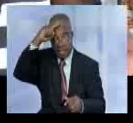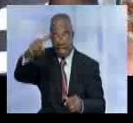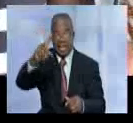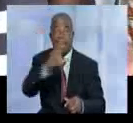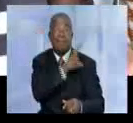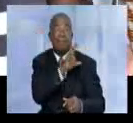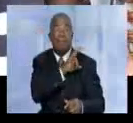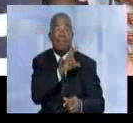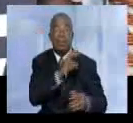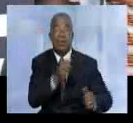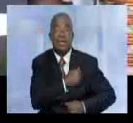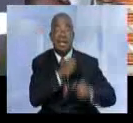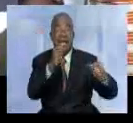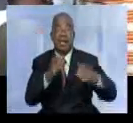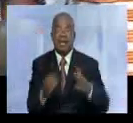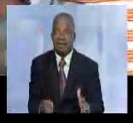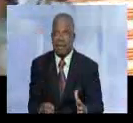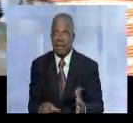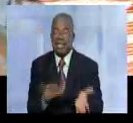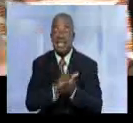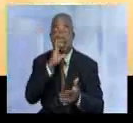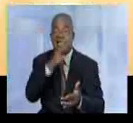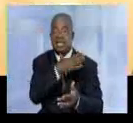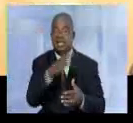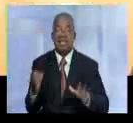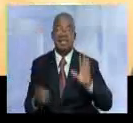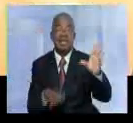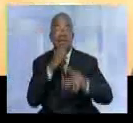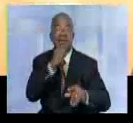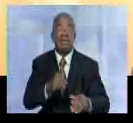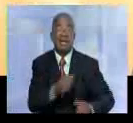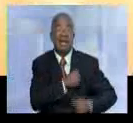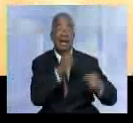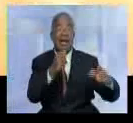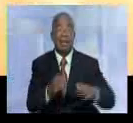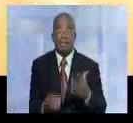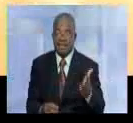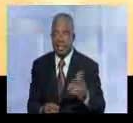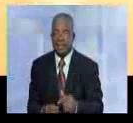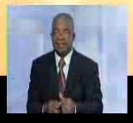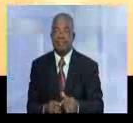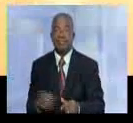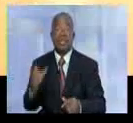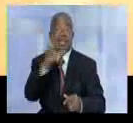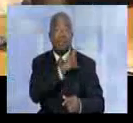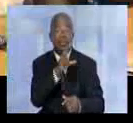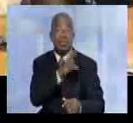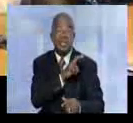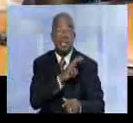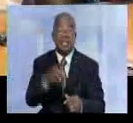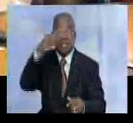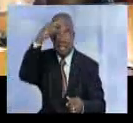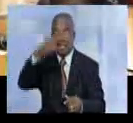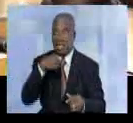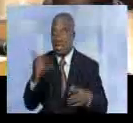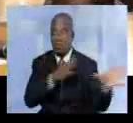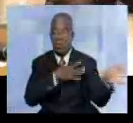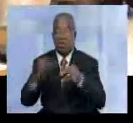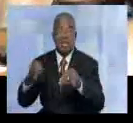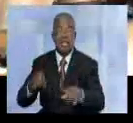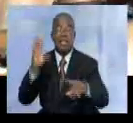Eux, ce sont des éléments des ex-forces de défense et de sécurité, notamment des militaires et des policiers, qui ont quitté le pays